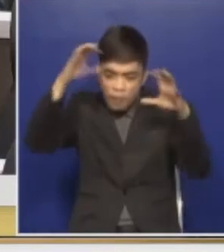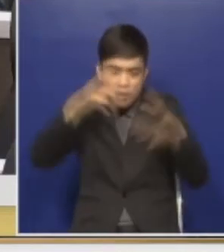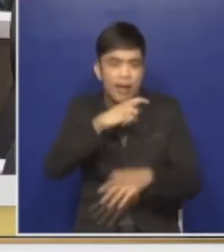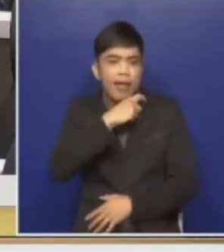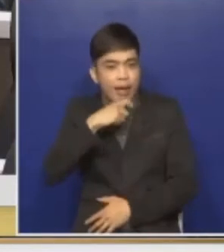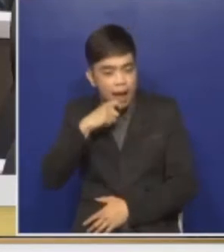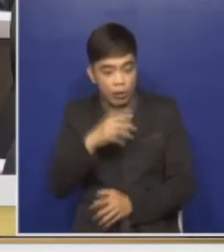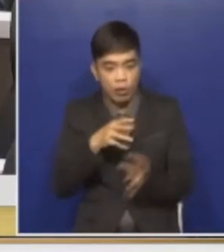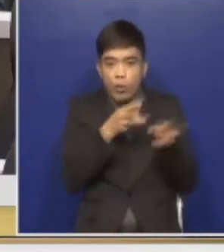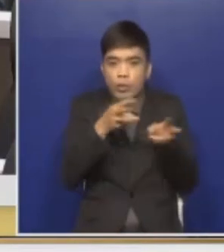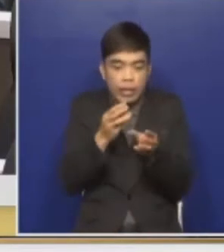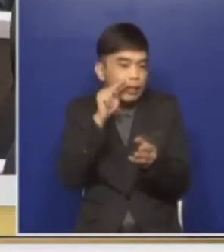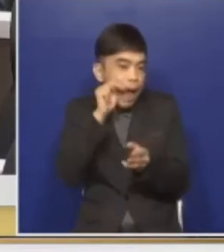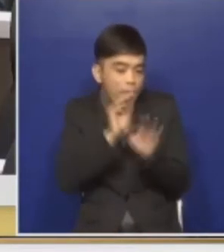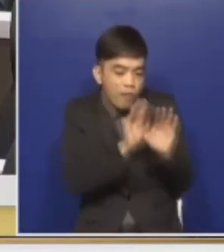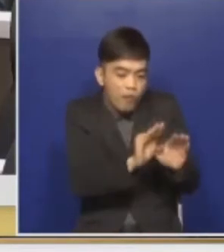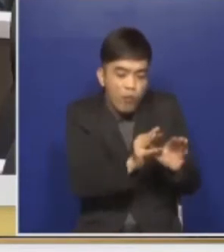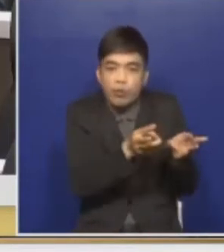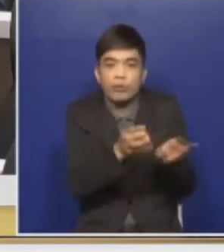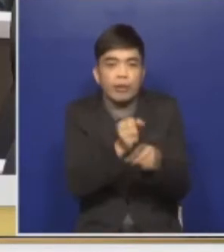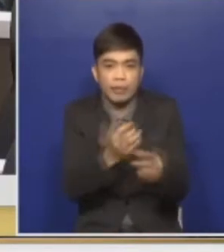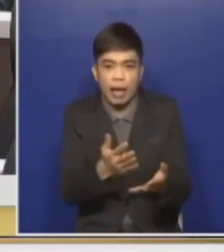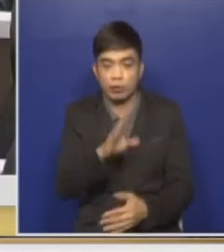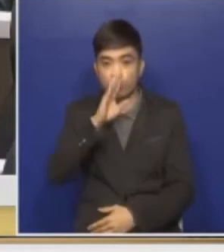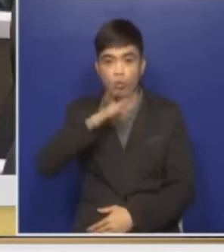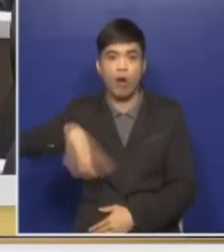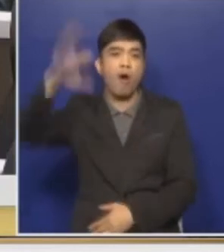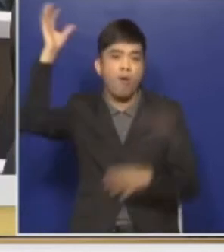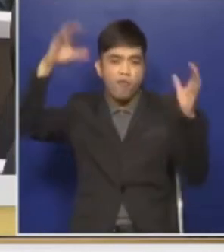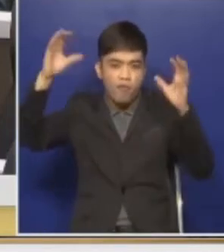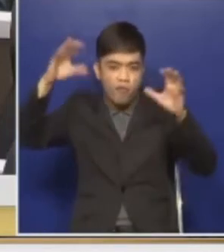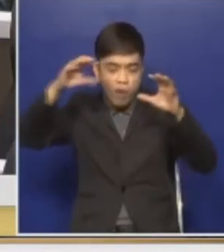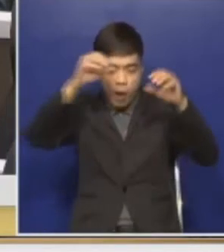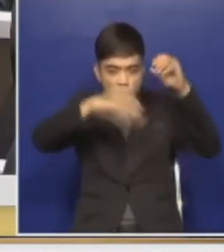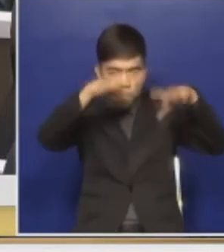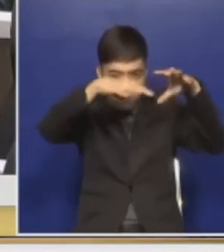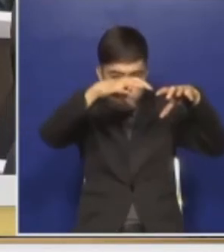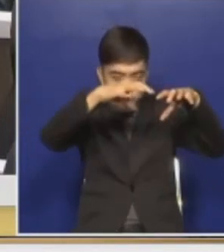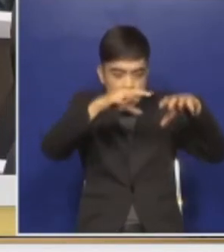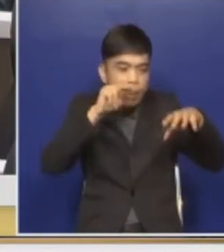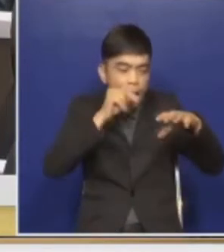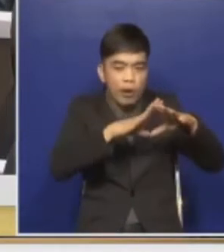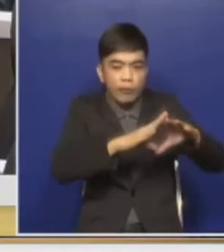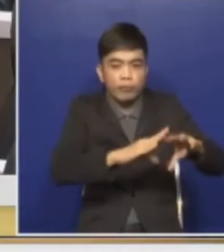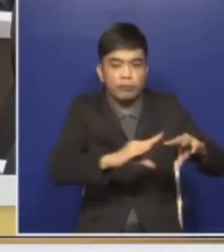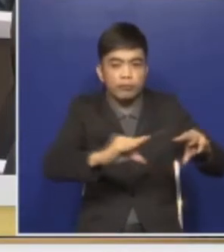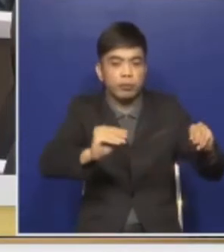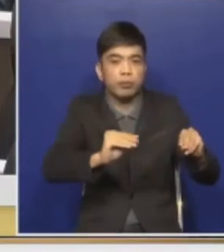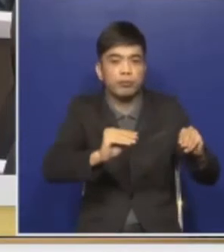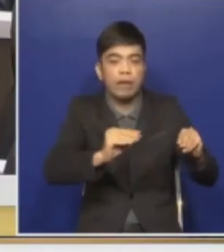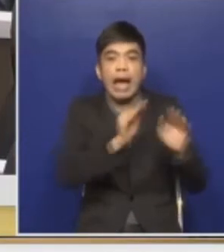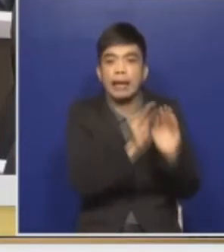ำมีต้นทุนน้ำเวลาหน้าฝนเนี่ยเราไม่สามารถเก็บน้ำไว้ใช้ได้และอันที่สองพี่น้องประชาช